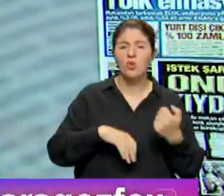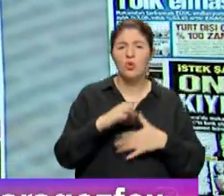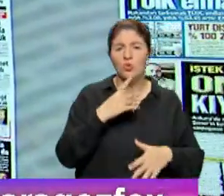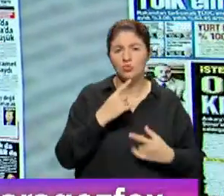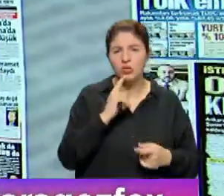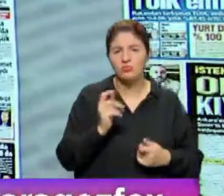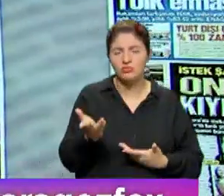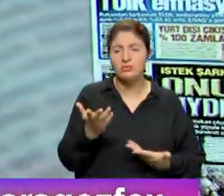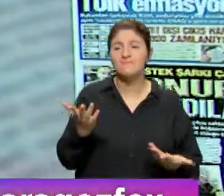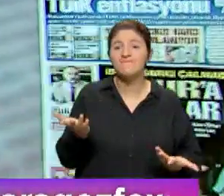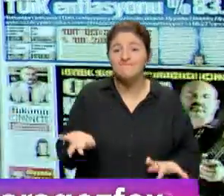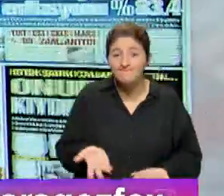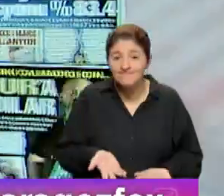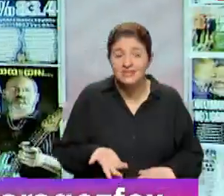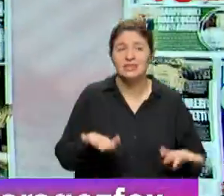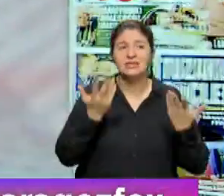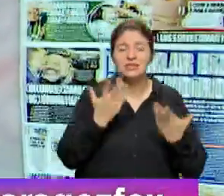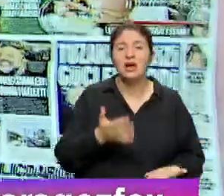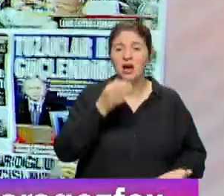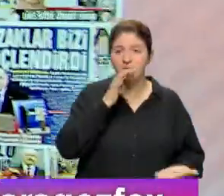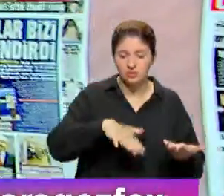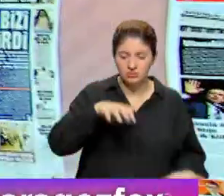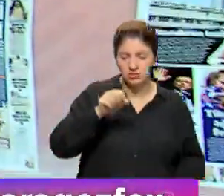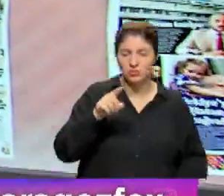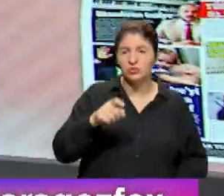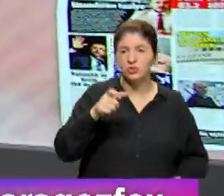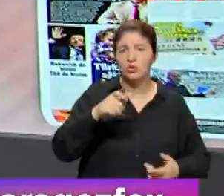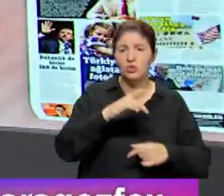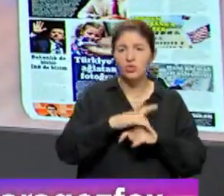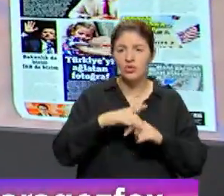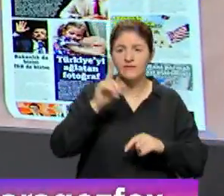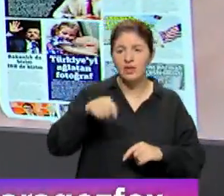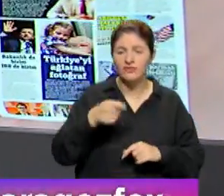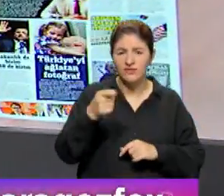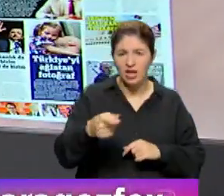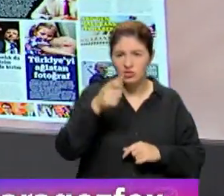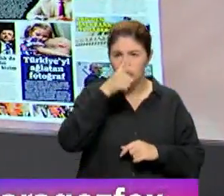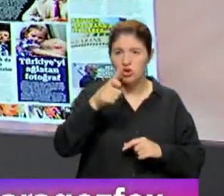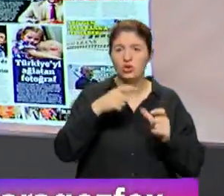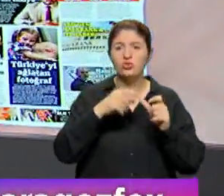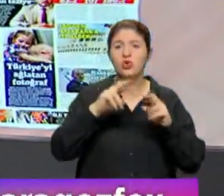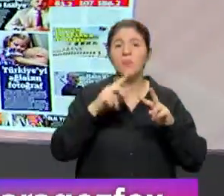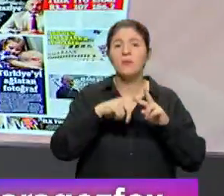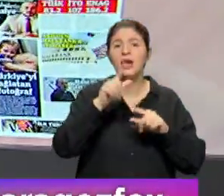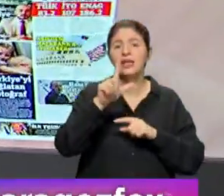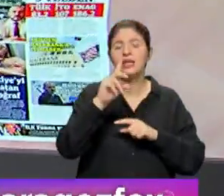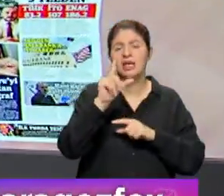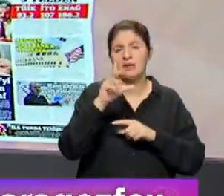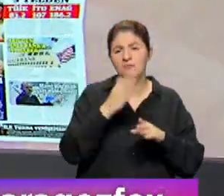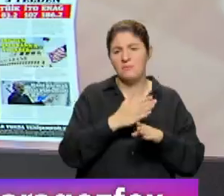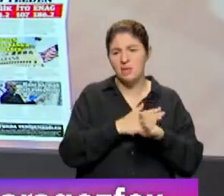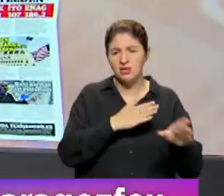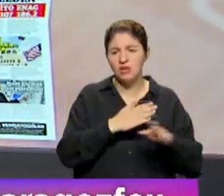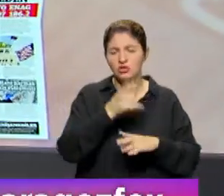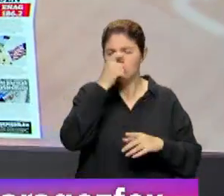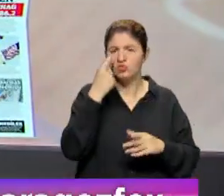konuşuyoruz dahası Ankara'nın göbeğinde bu ülkeye de vergi veren Somalili bir kişi Türkiye Cumhuriyeti